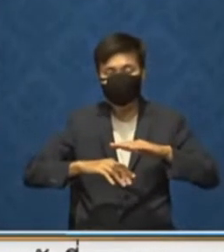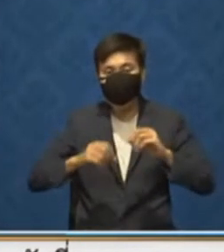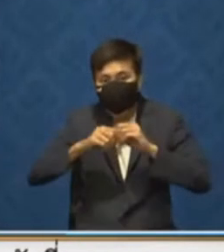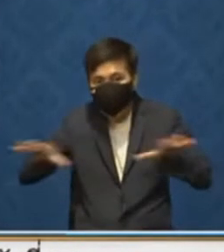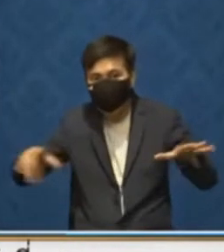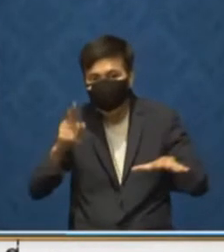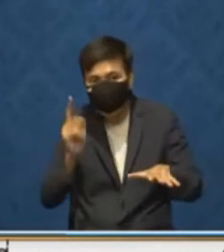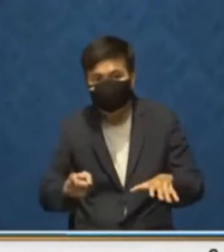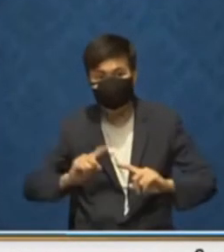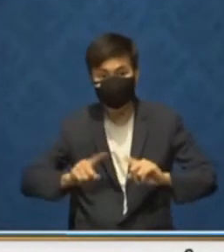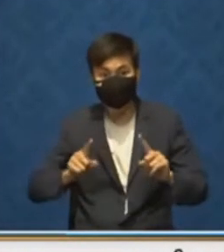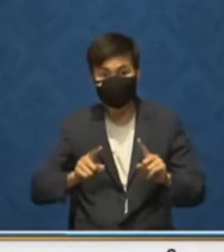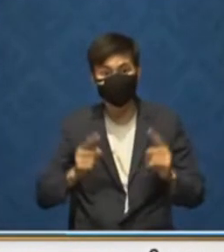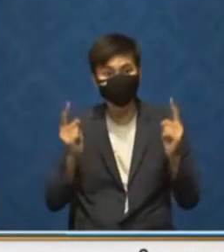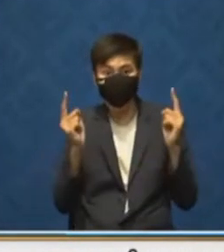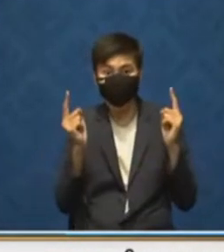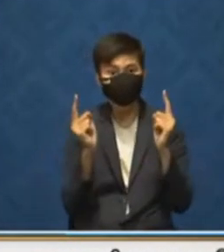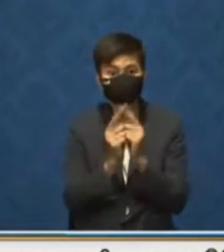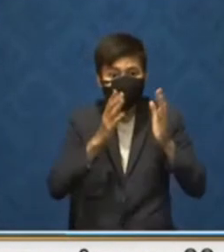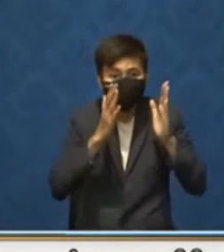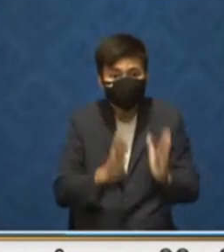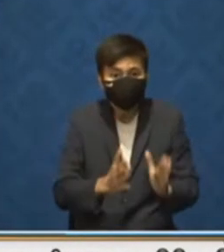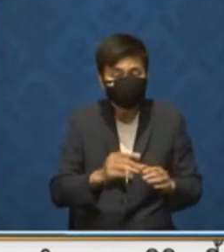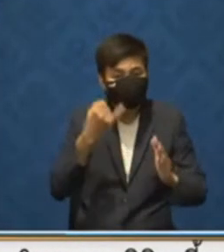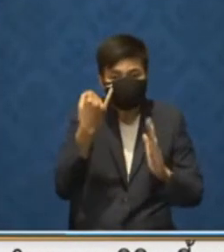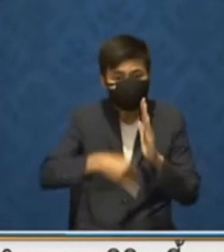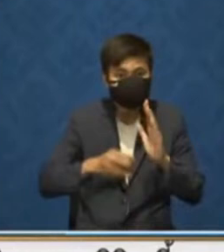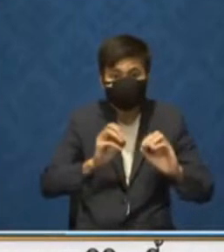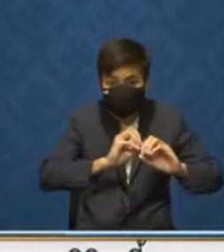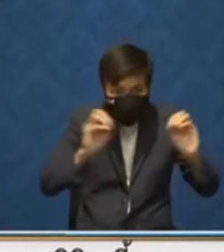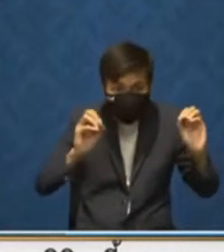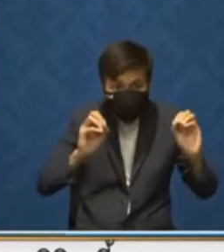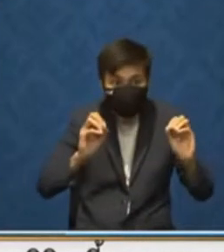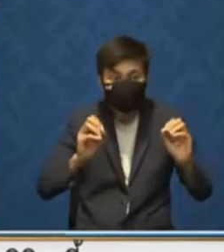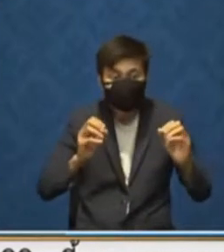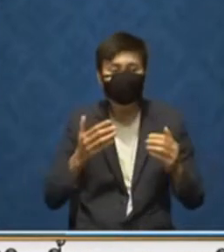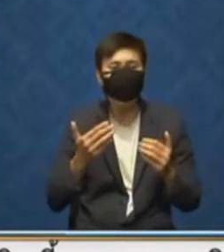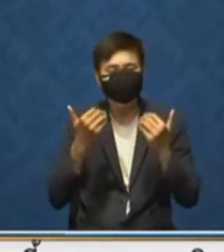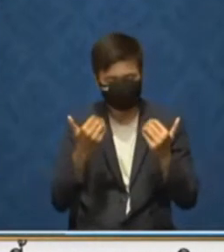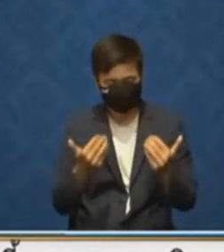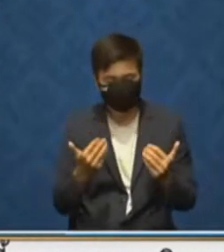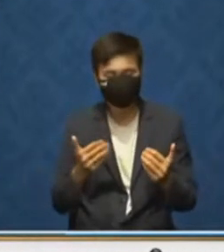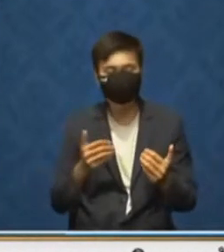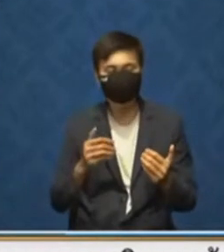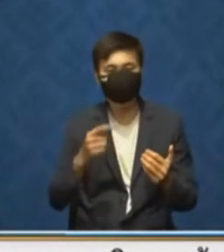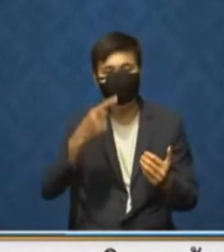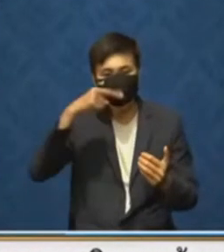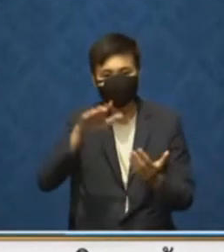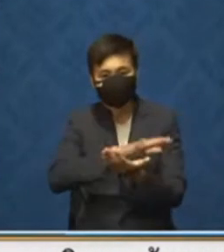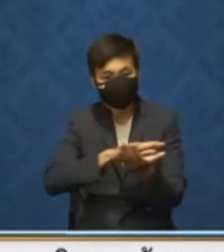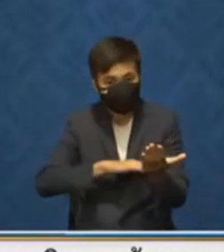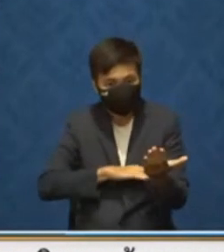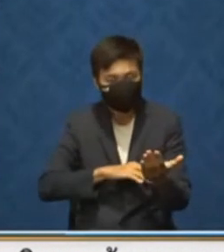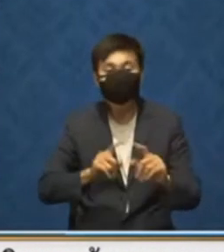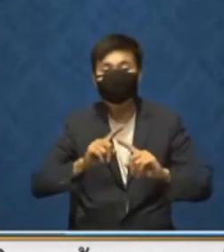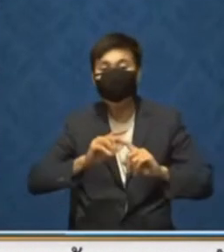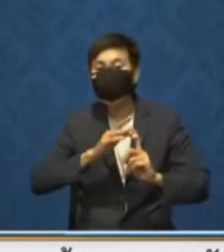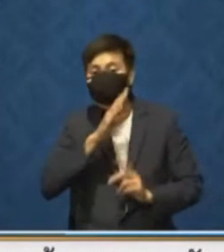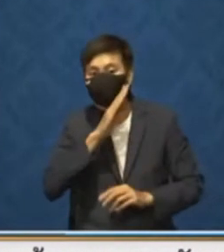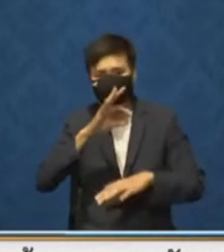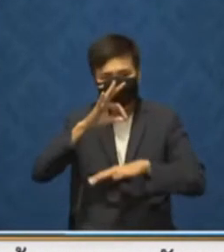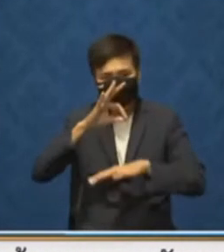เอกสารลูกแต่ไม่มีคนติดอะไรว่ะนี่คือประเทศไทยนี่ถ้าไม่ใหญ่จริงทำไม่ได้